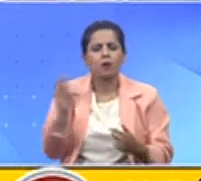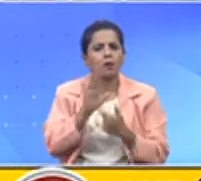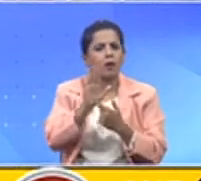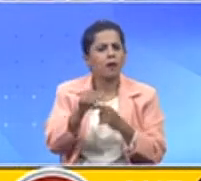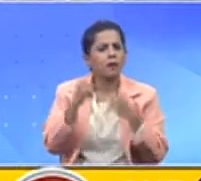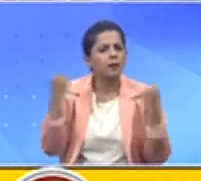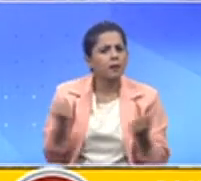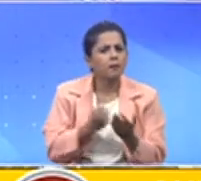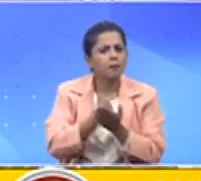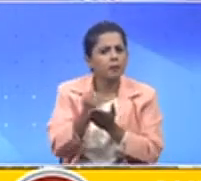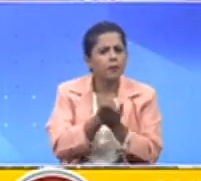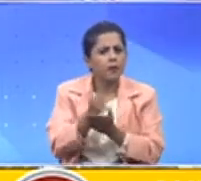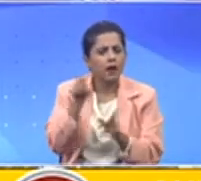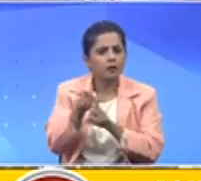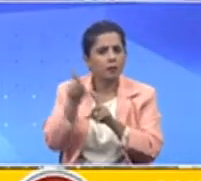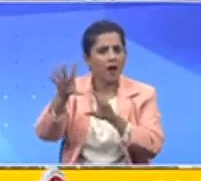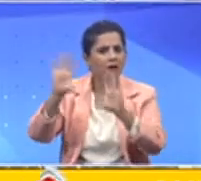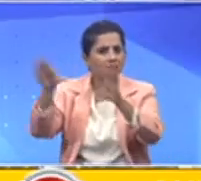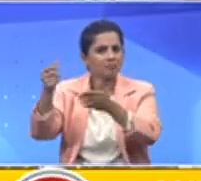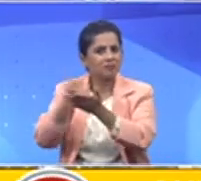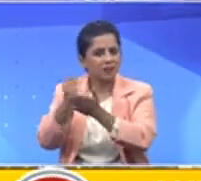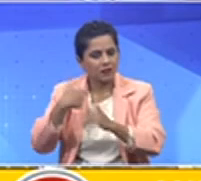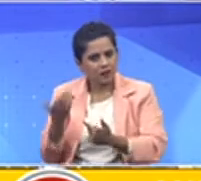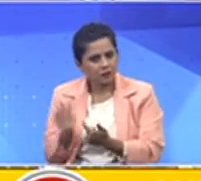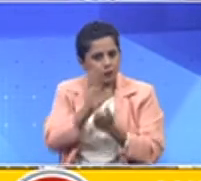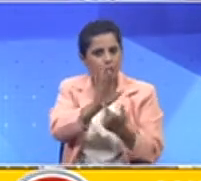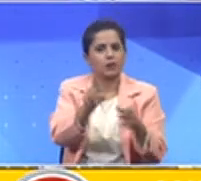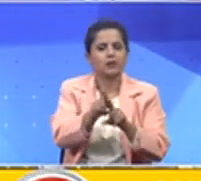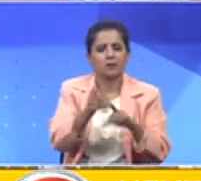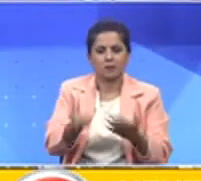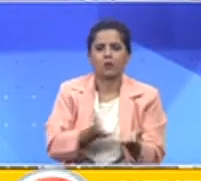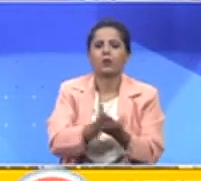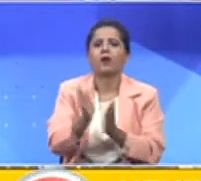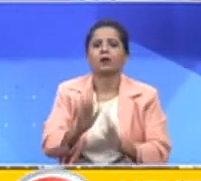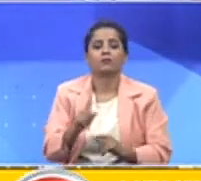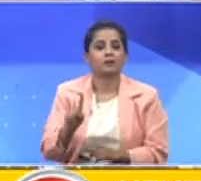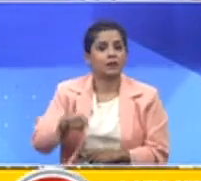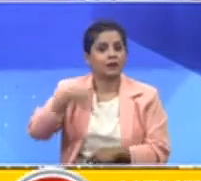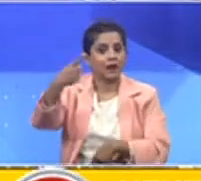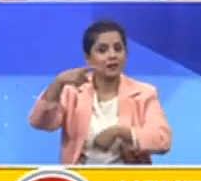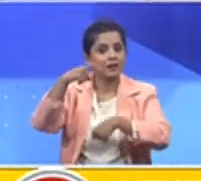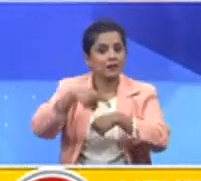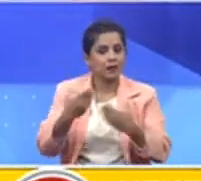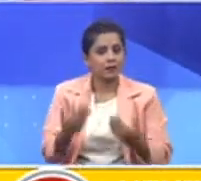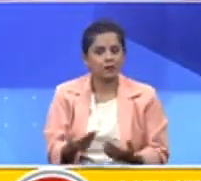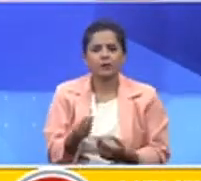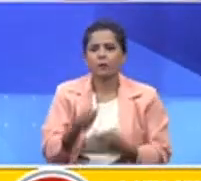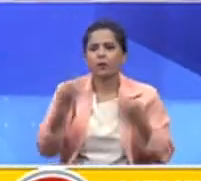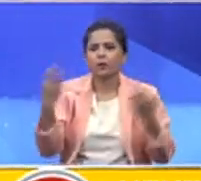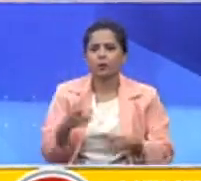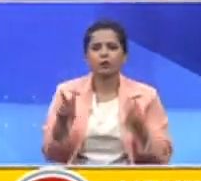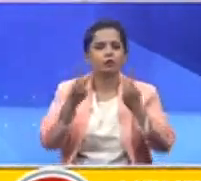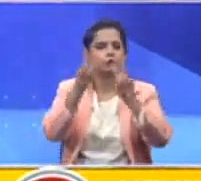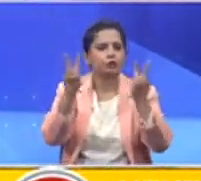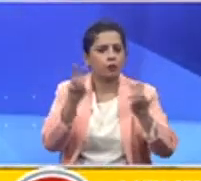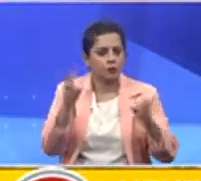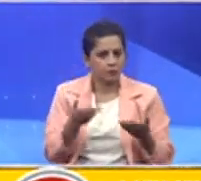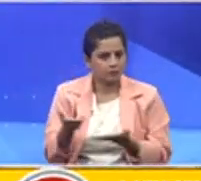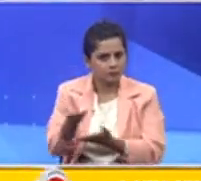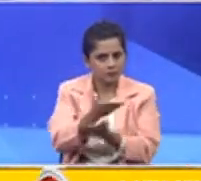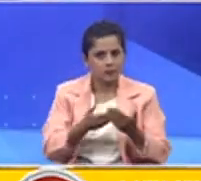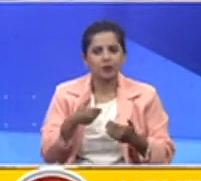प्रयासों को सामने लाने का ही एक माध्यम है। अगली बार कुछ नए विश्रों के साथ